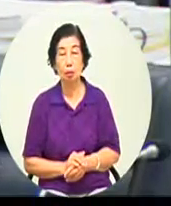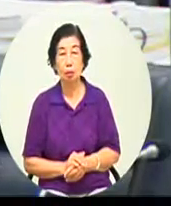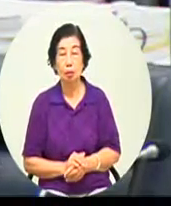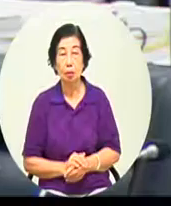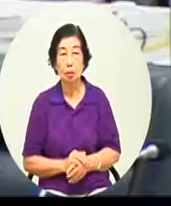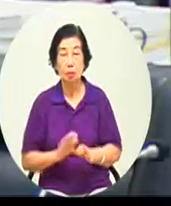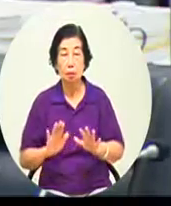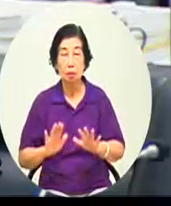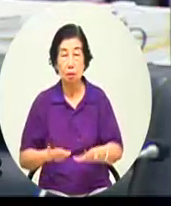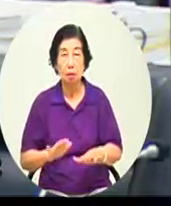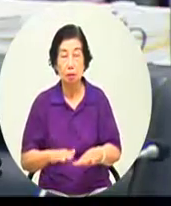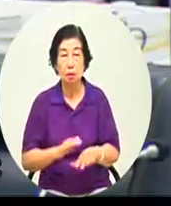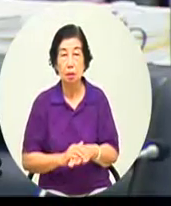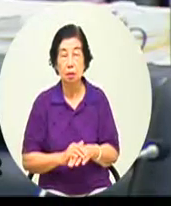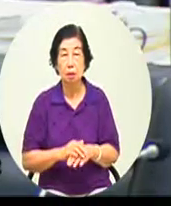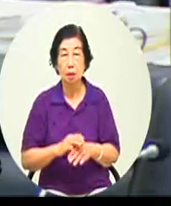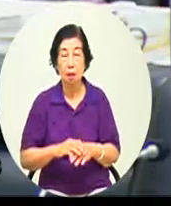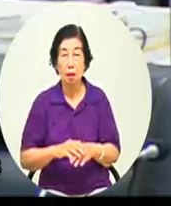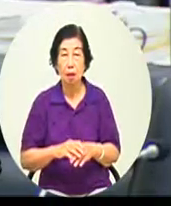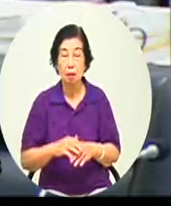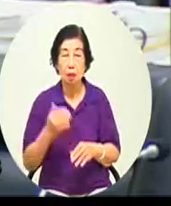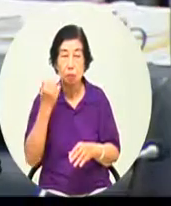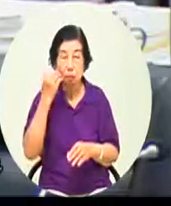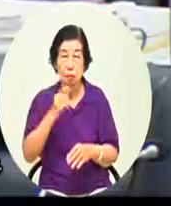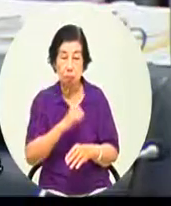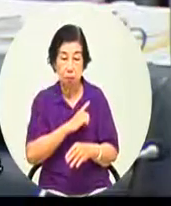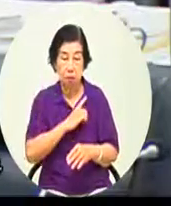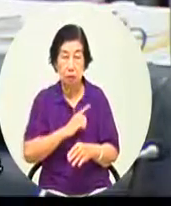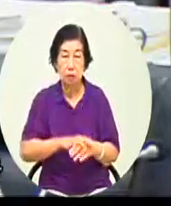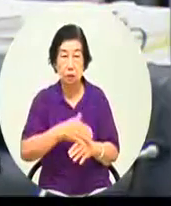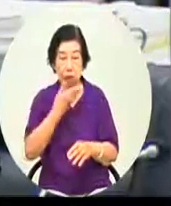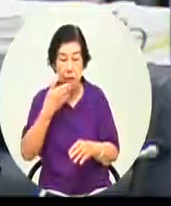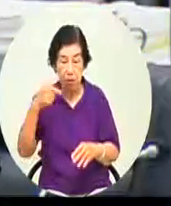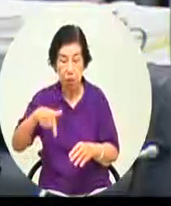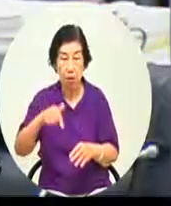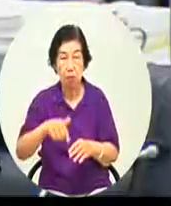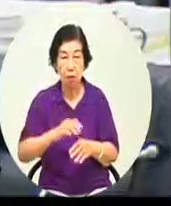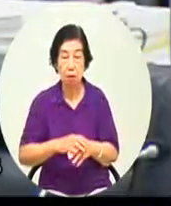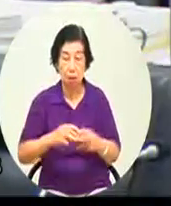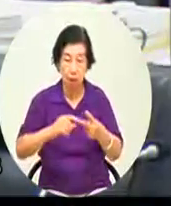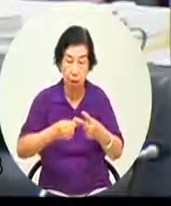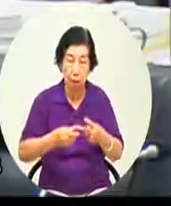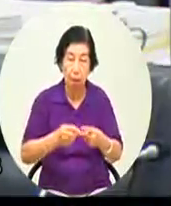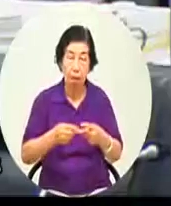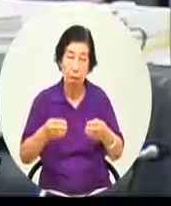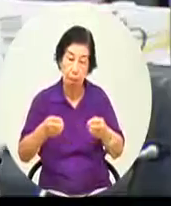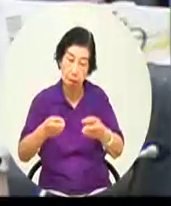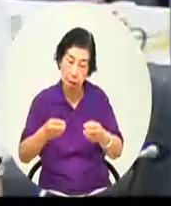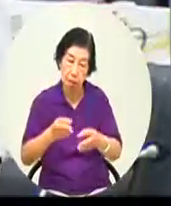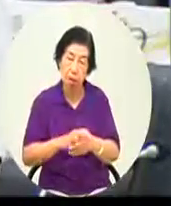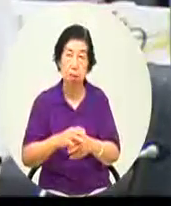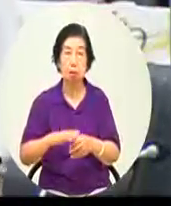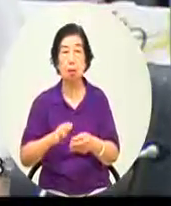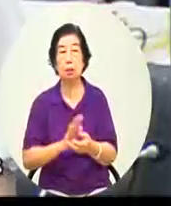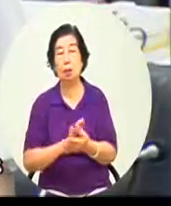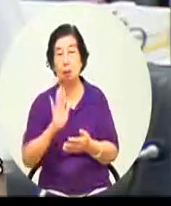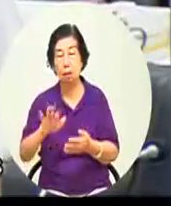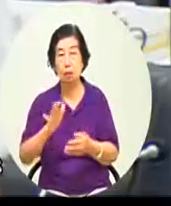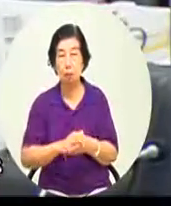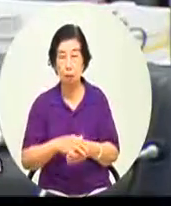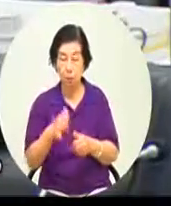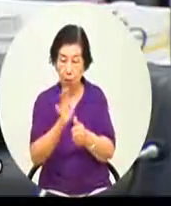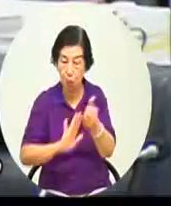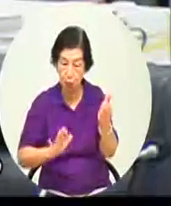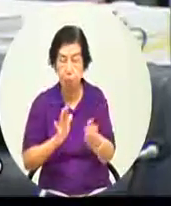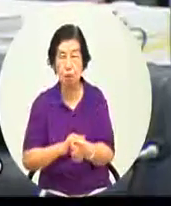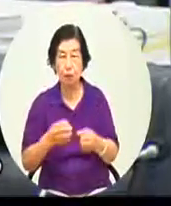们的犯罪的温床是更加的严重泛滥。所以今天我们的交通部